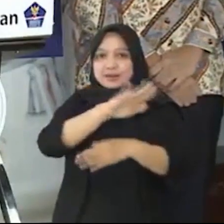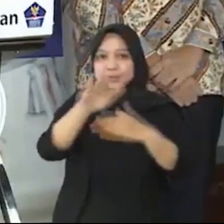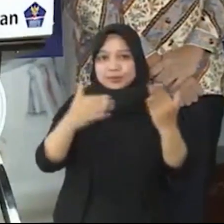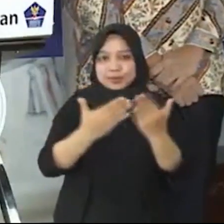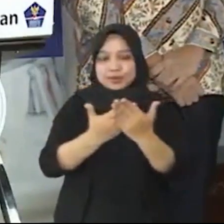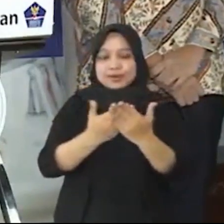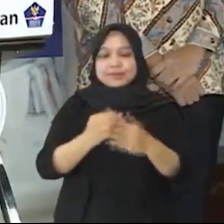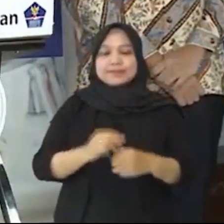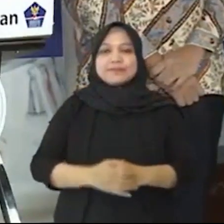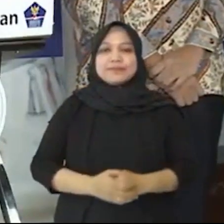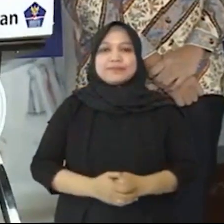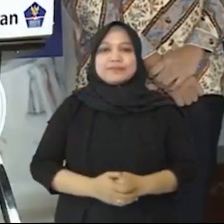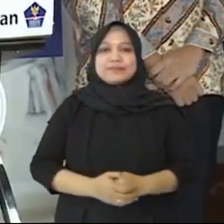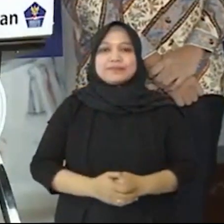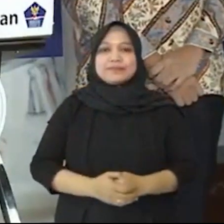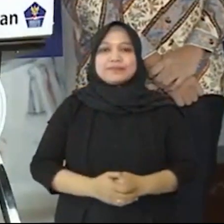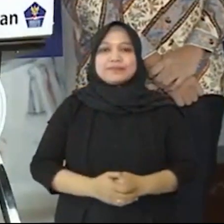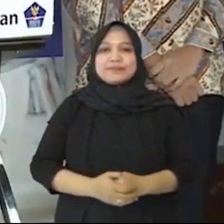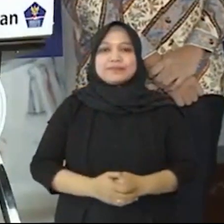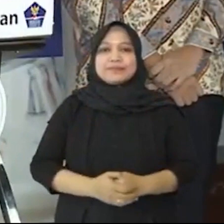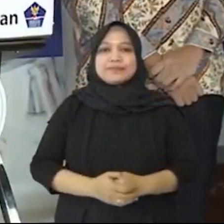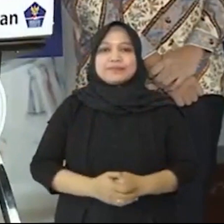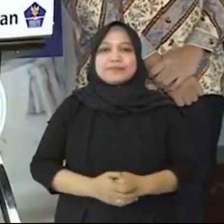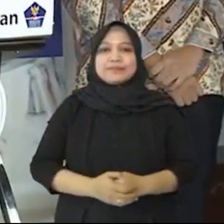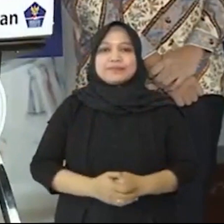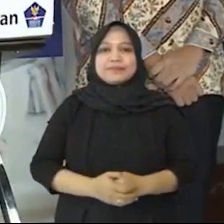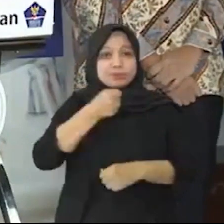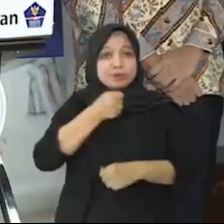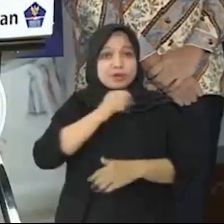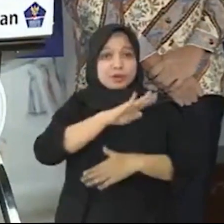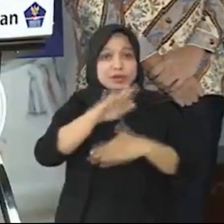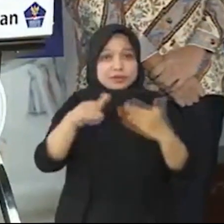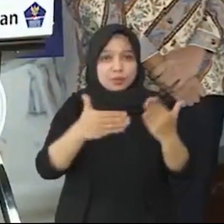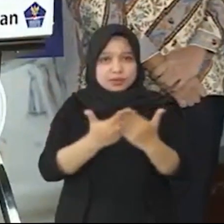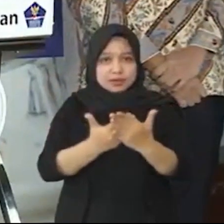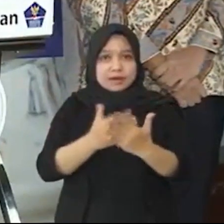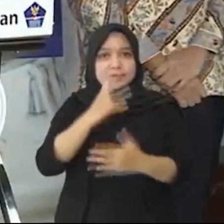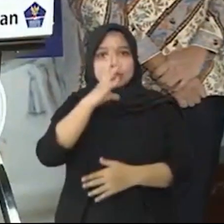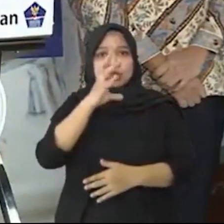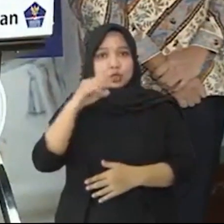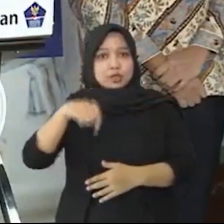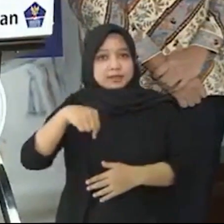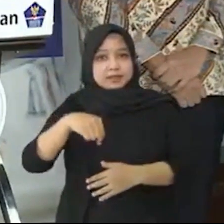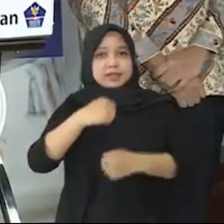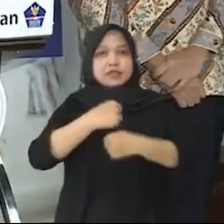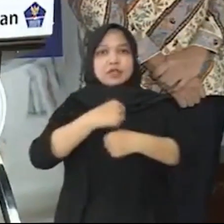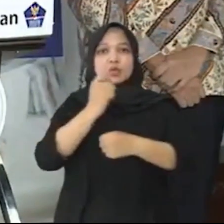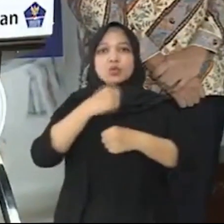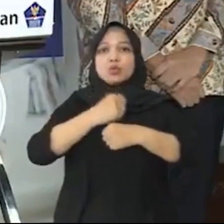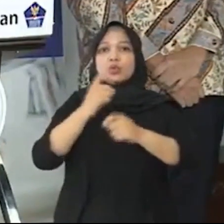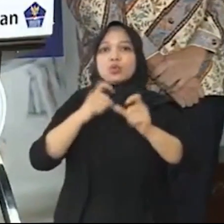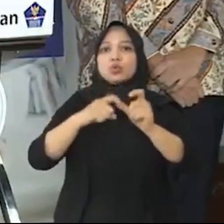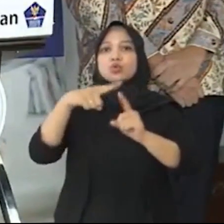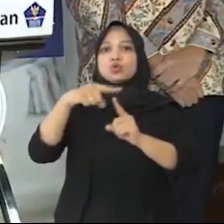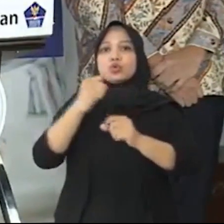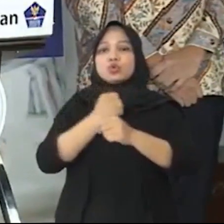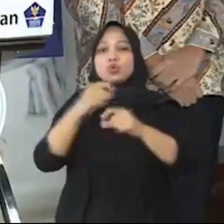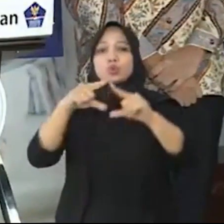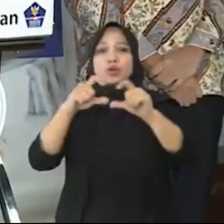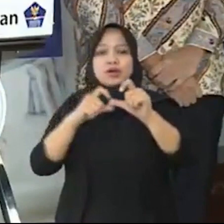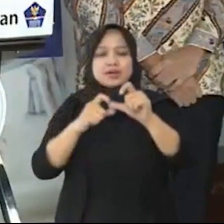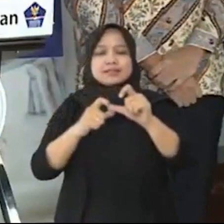semuanya rekan-rekan wartawan sekalian sore ini kami bertugas menerima kunjungan